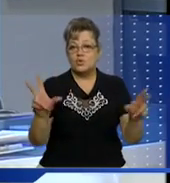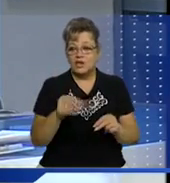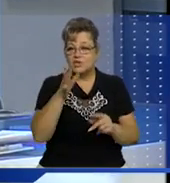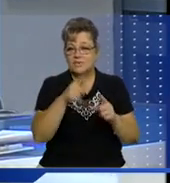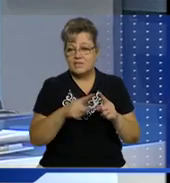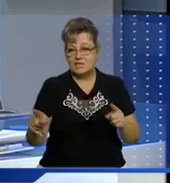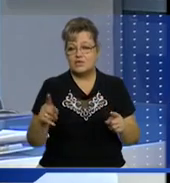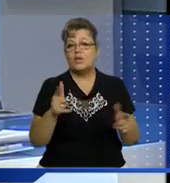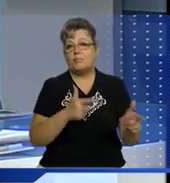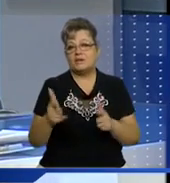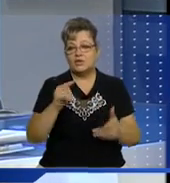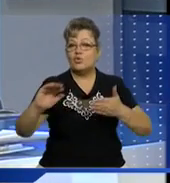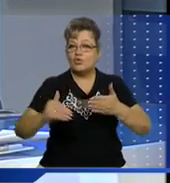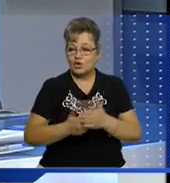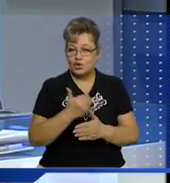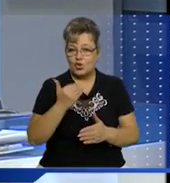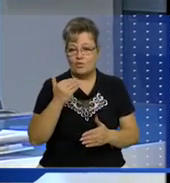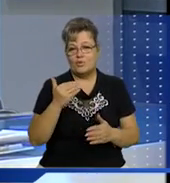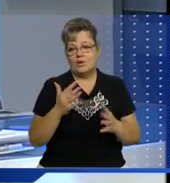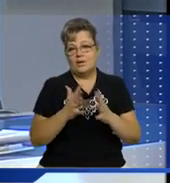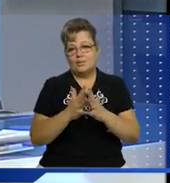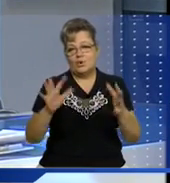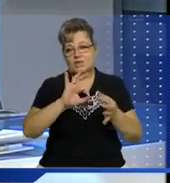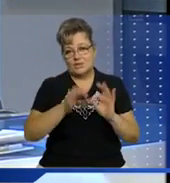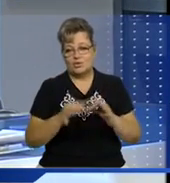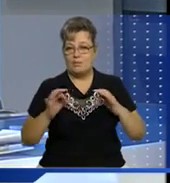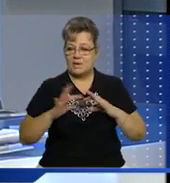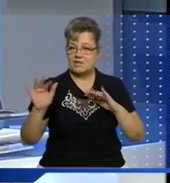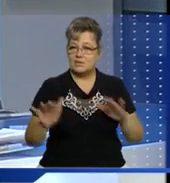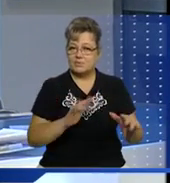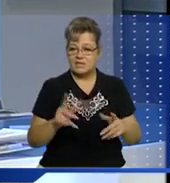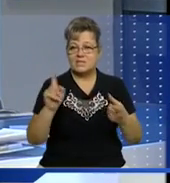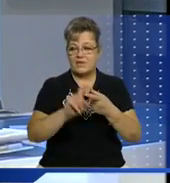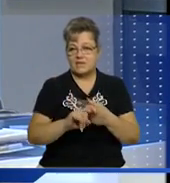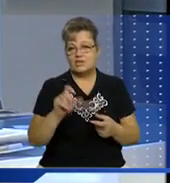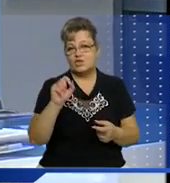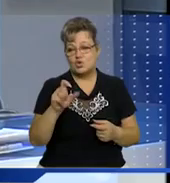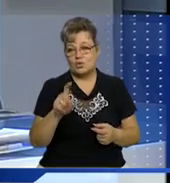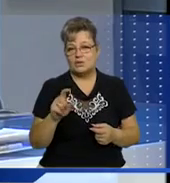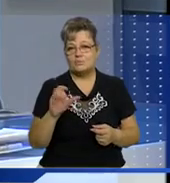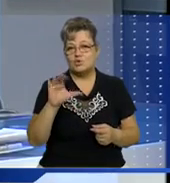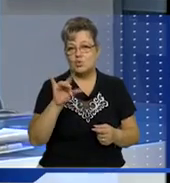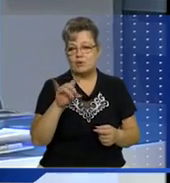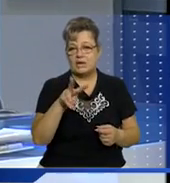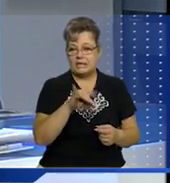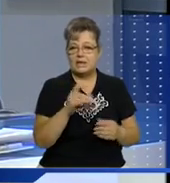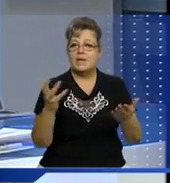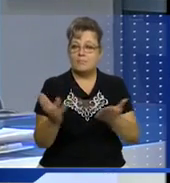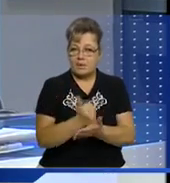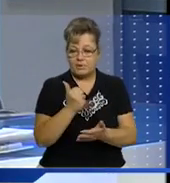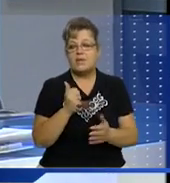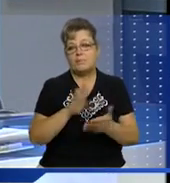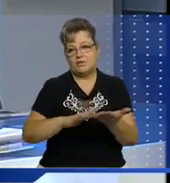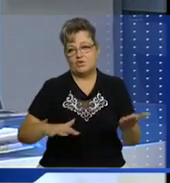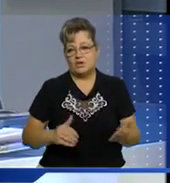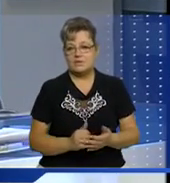после удачного сезона в разгаре подготовка к новому, еще более сложному. Но праздничные мероприятия, связанные с золотом Суперлиги и победой в Кубке